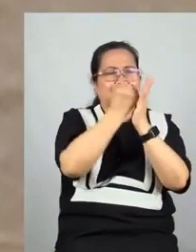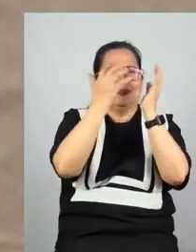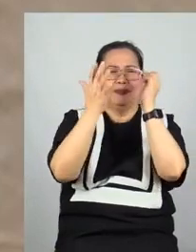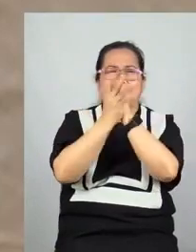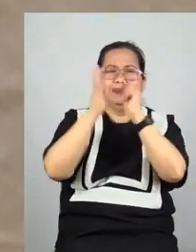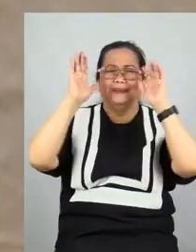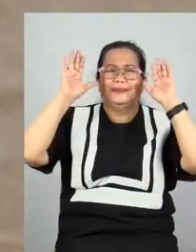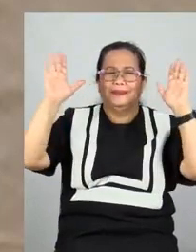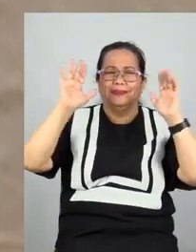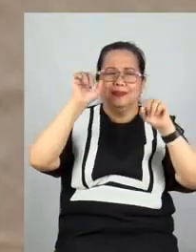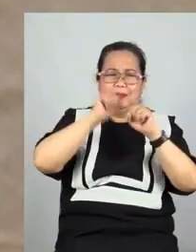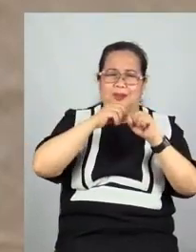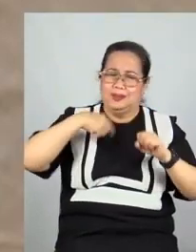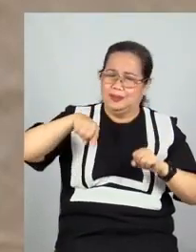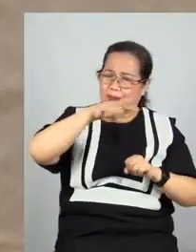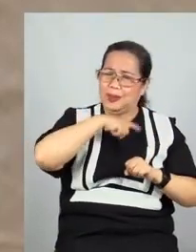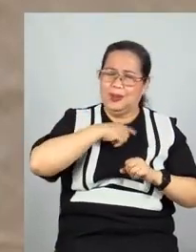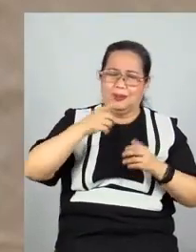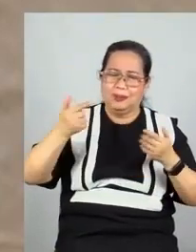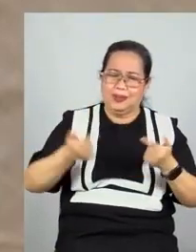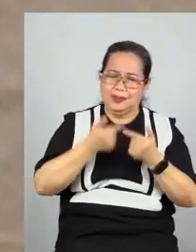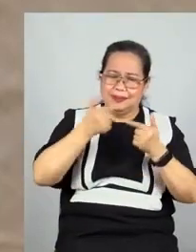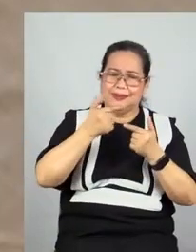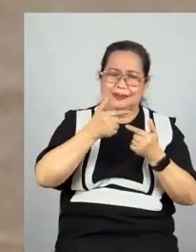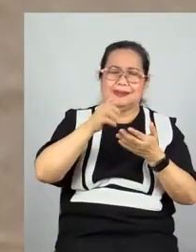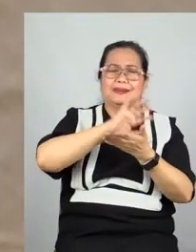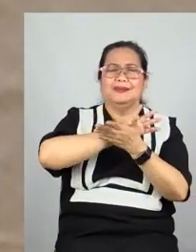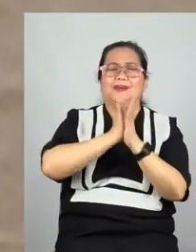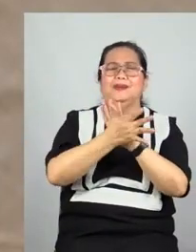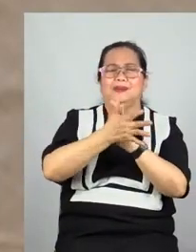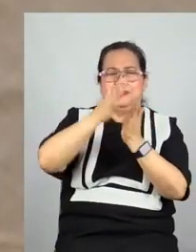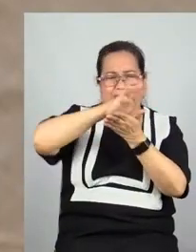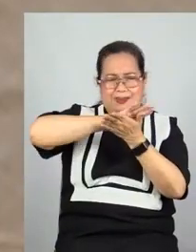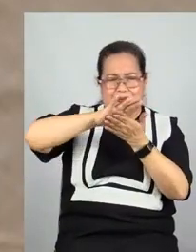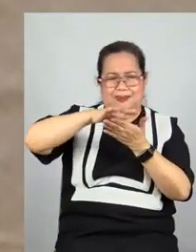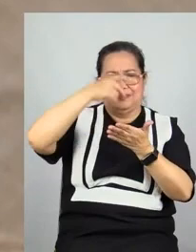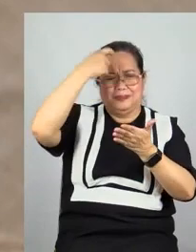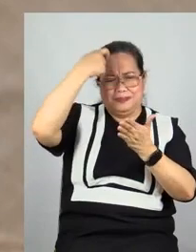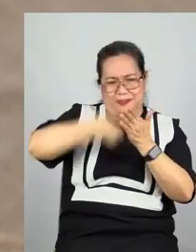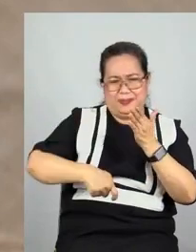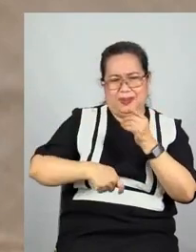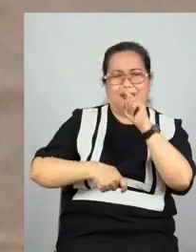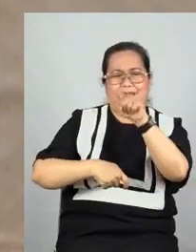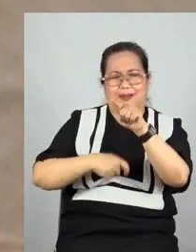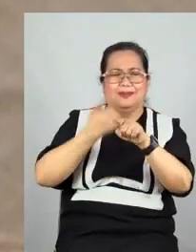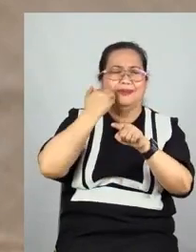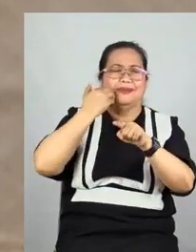upang lahat ng aming kasalanan ay inyong mapagbayaran sa krus.